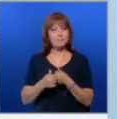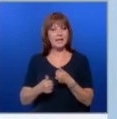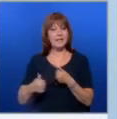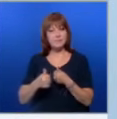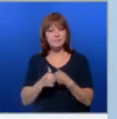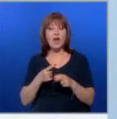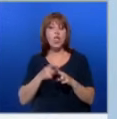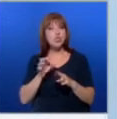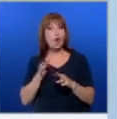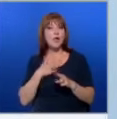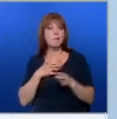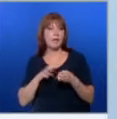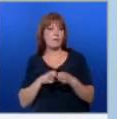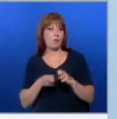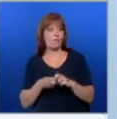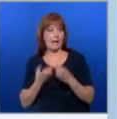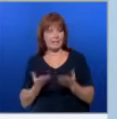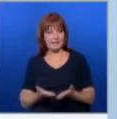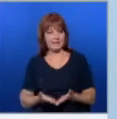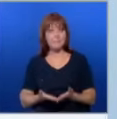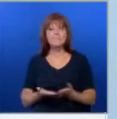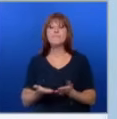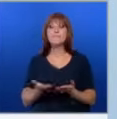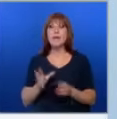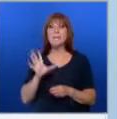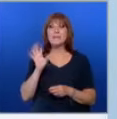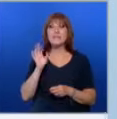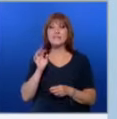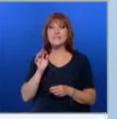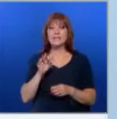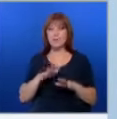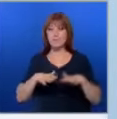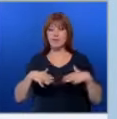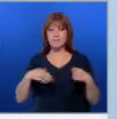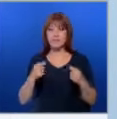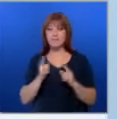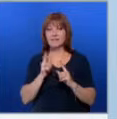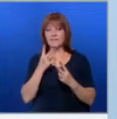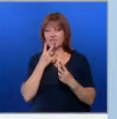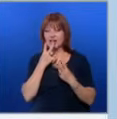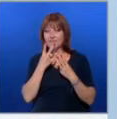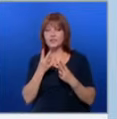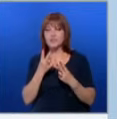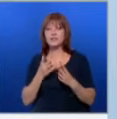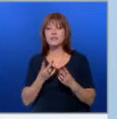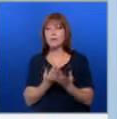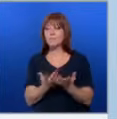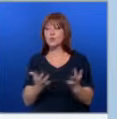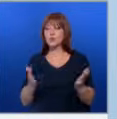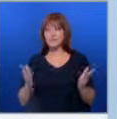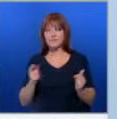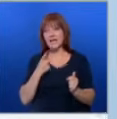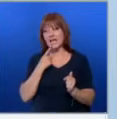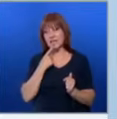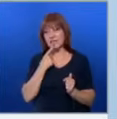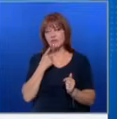проблеми. Позицията на ПП след края на заседанието беше, че в 50-я парламент не виждат проевропейско антикорупционно мнозинство и затова